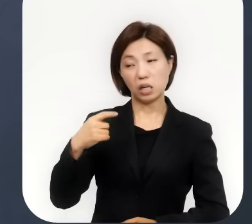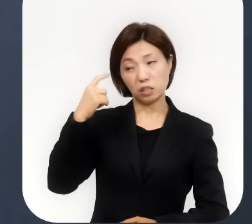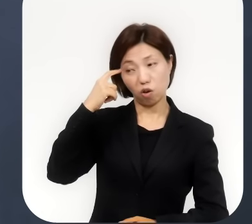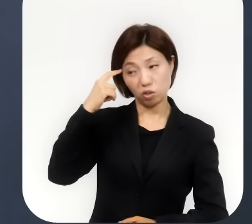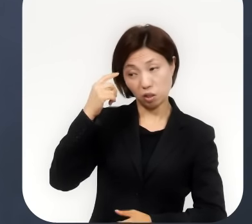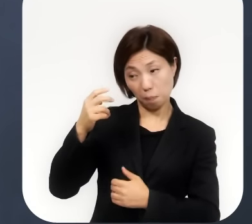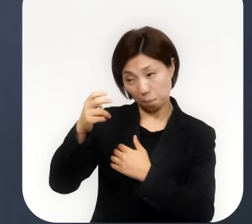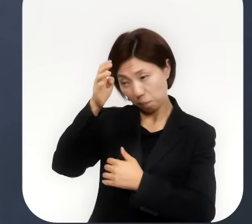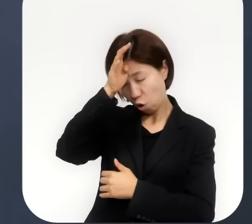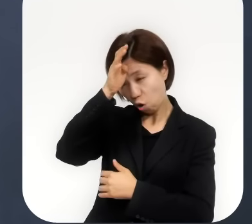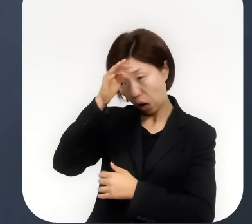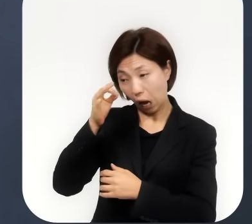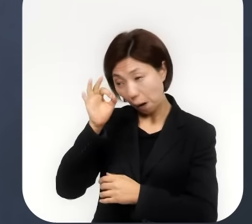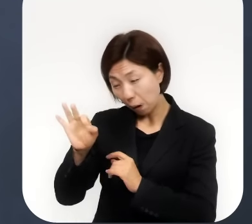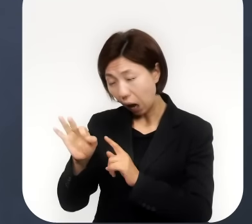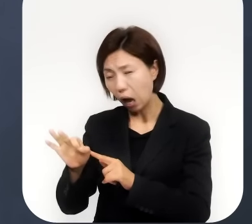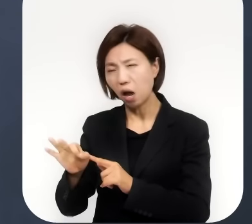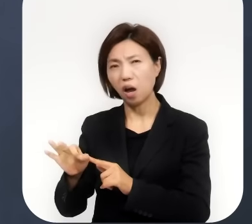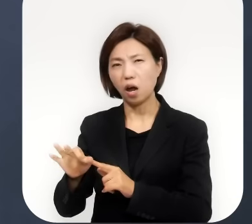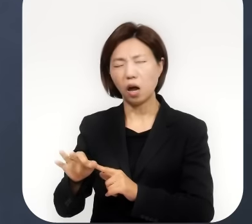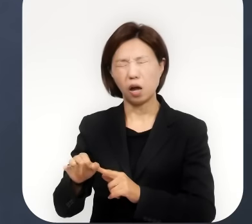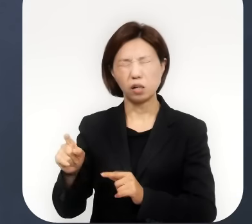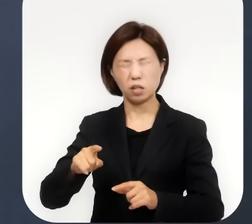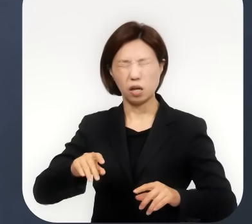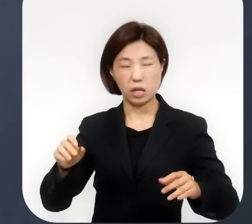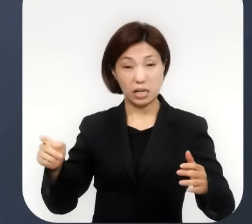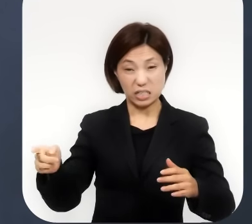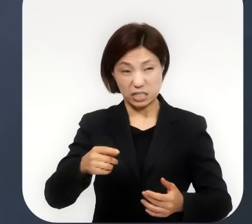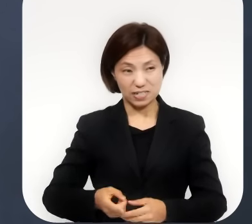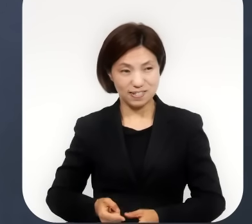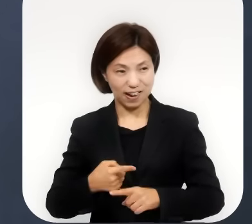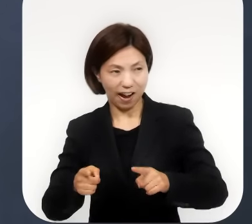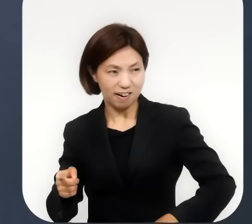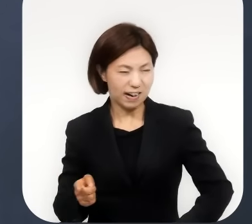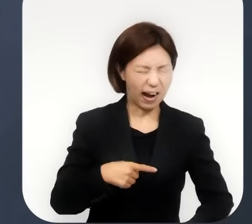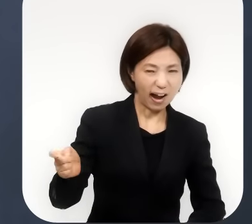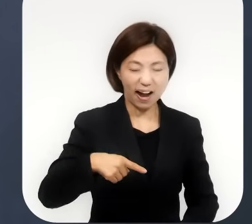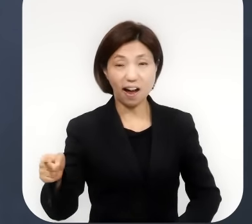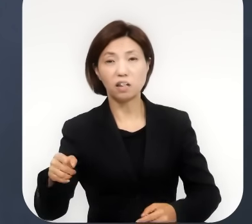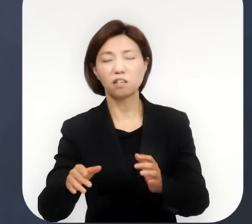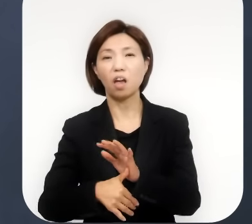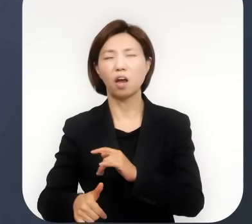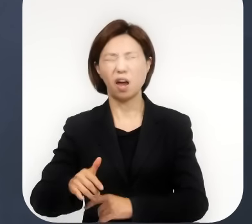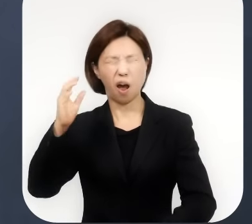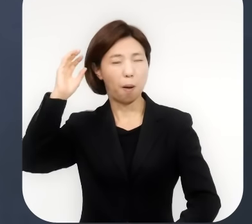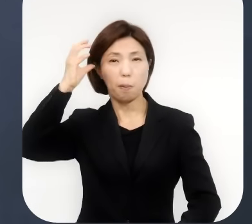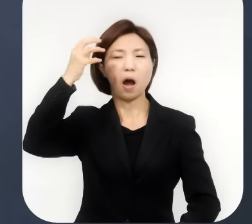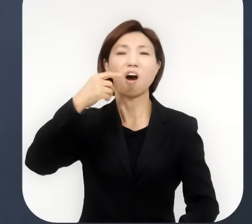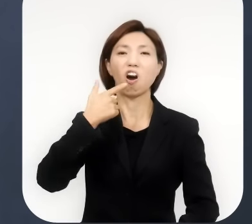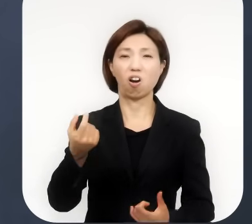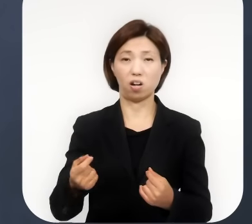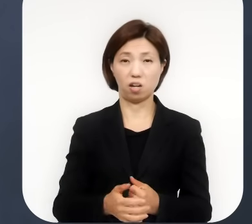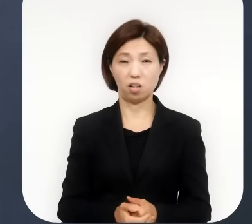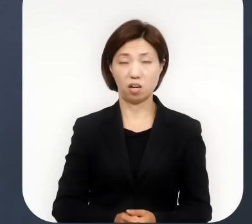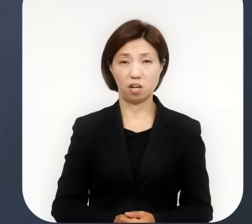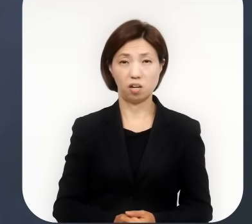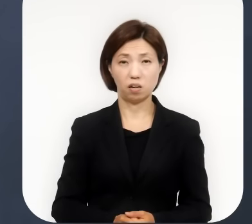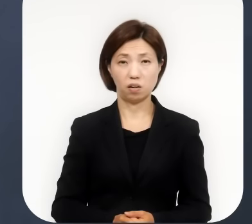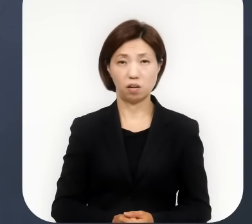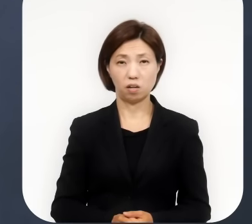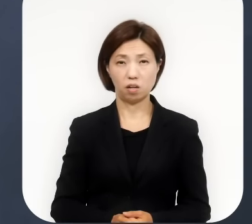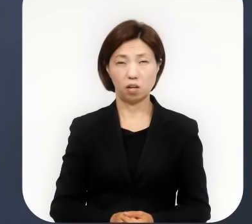질환의 입장에서 볼 때는 그 순간 제정신이 아닌 거예요 근데 그걸 뭐 탱크 가져온다고 해결이 안